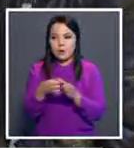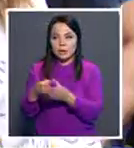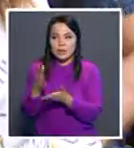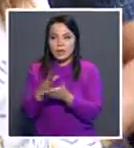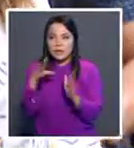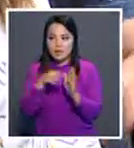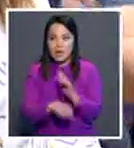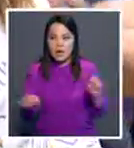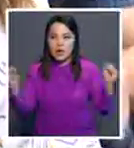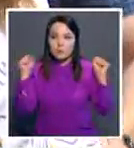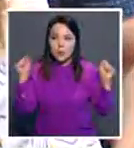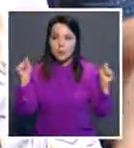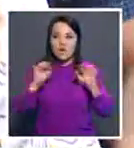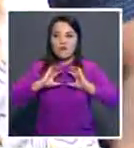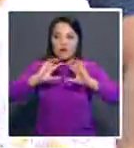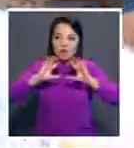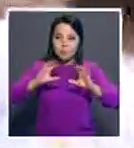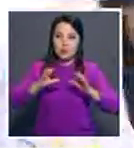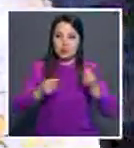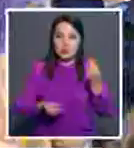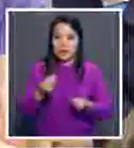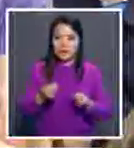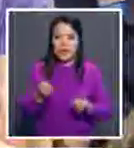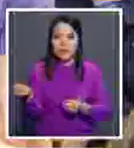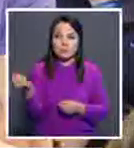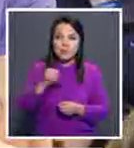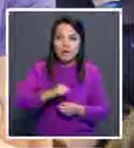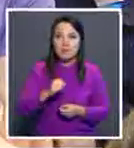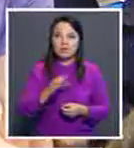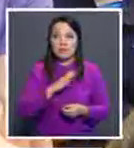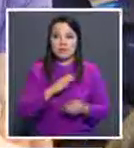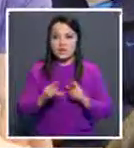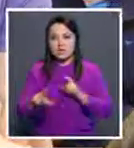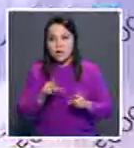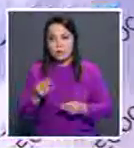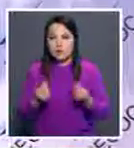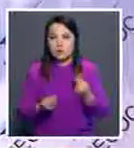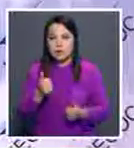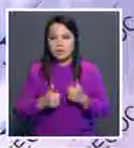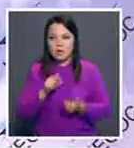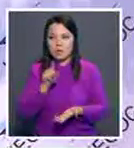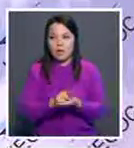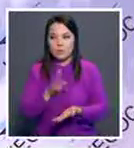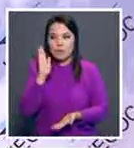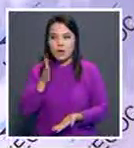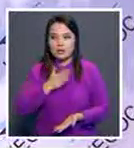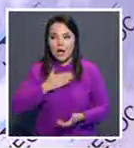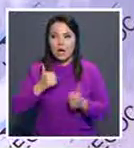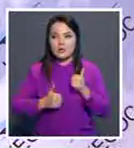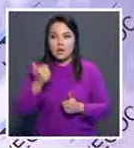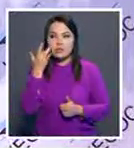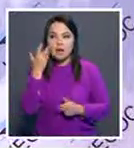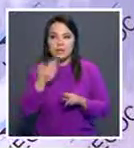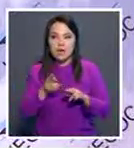қатысуда. Спортшылар шағын футбол, волейбол, үстел теннисі, армрестлинг және шахматтан сайысқа түсетін болады. Осындай жарыстар біздің